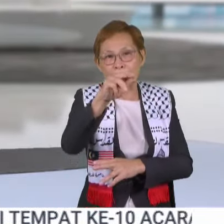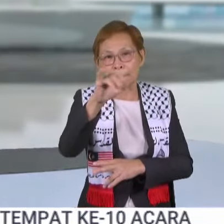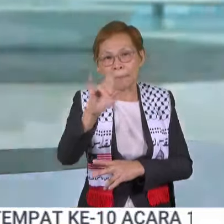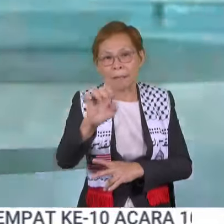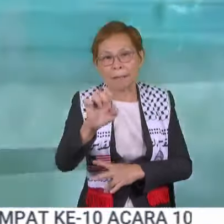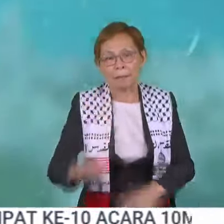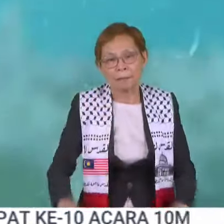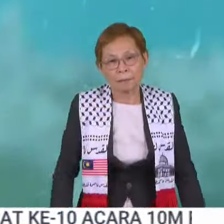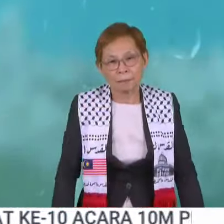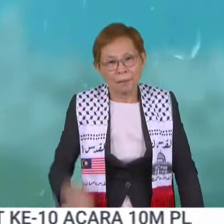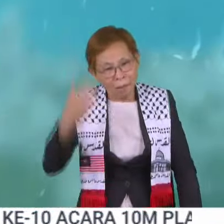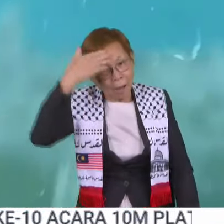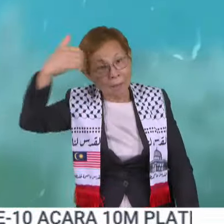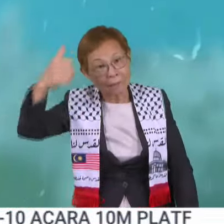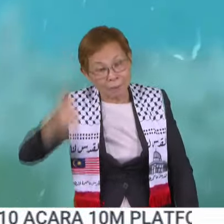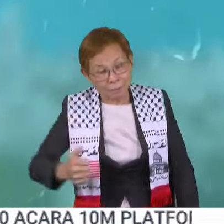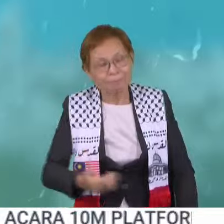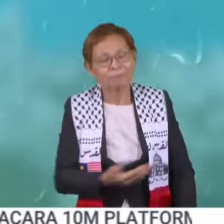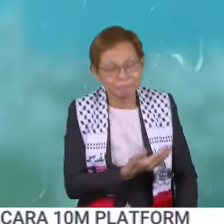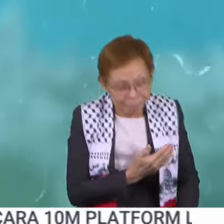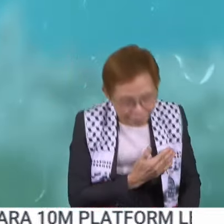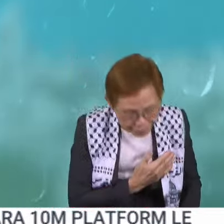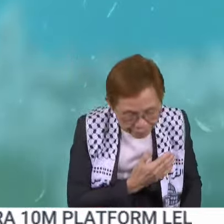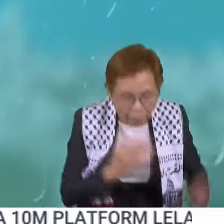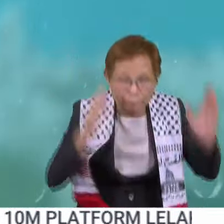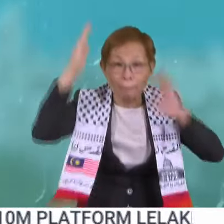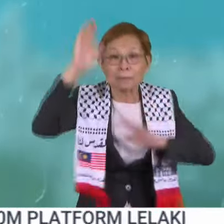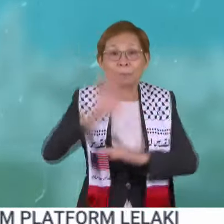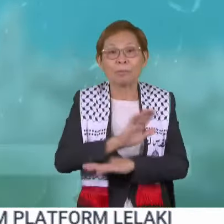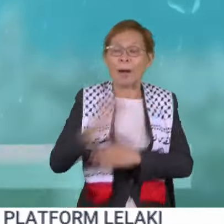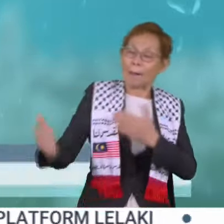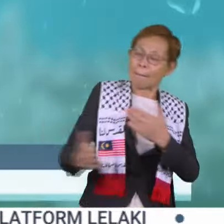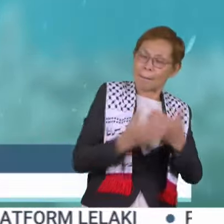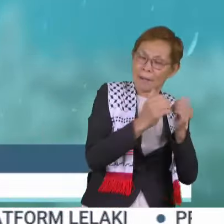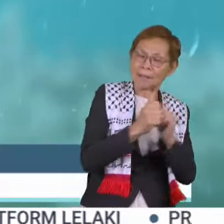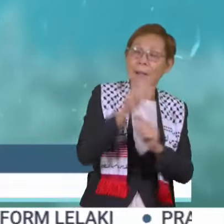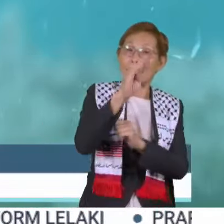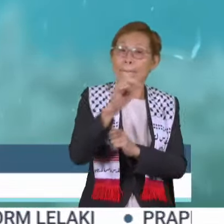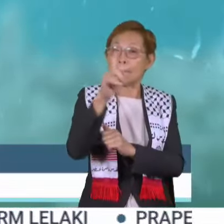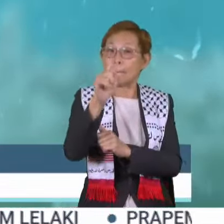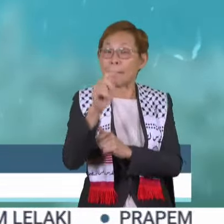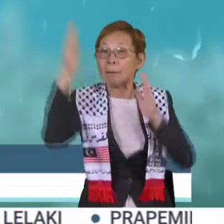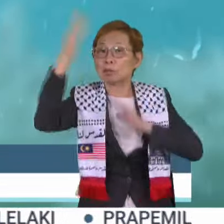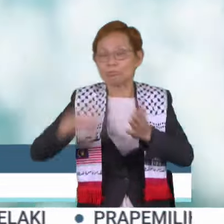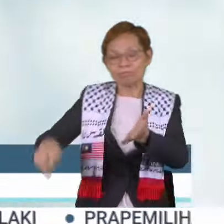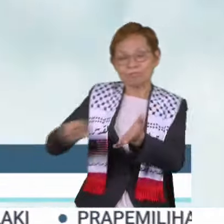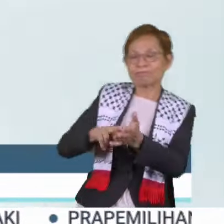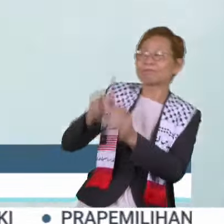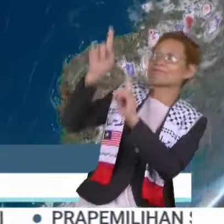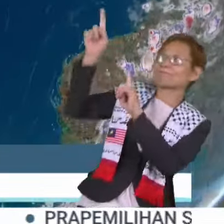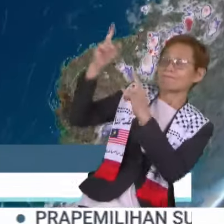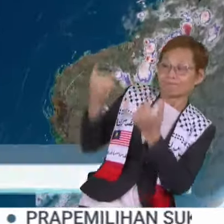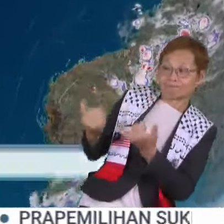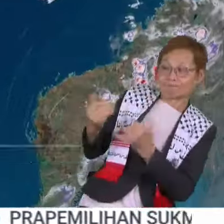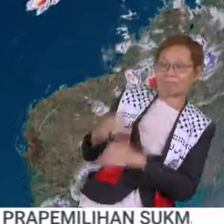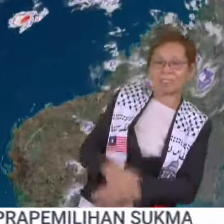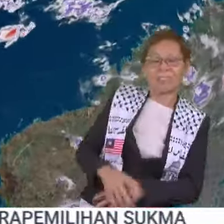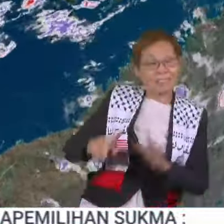silakan Assalamualaikum dan salam Malaysia Madani kembali bersama Med Malaysia untuk laporan cuaca terkini